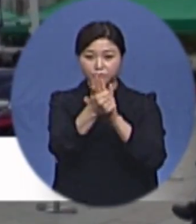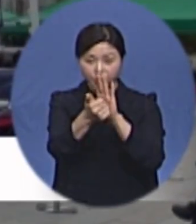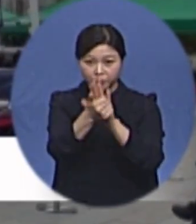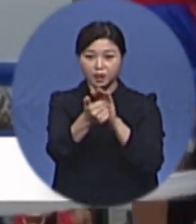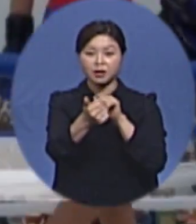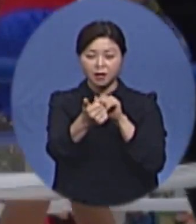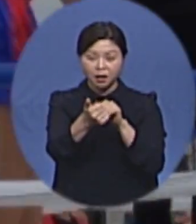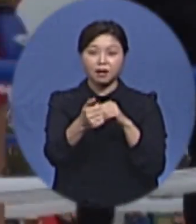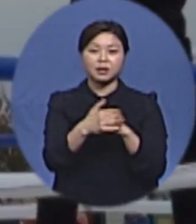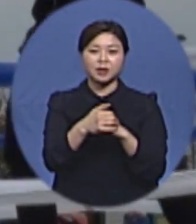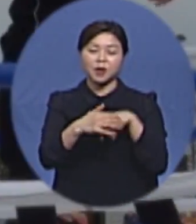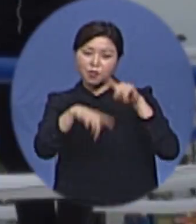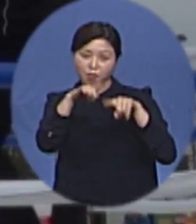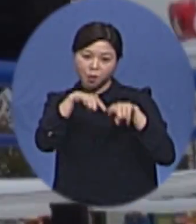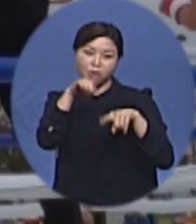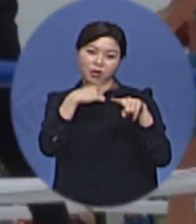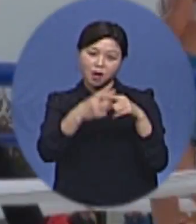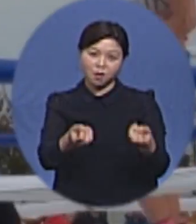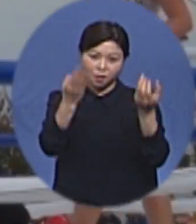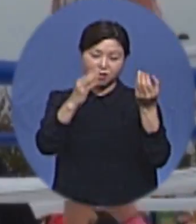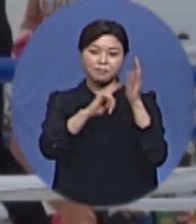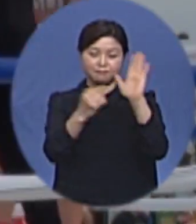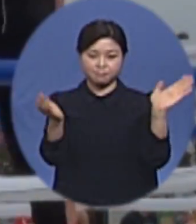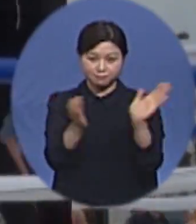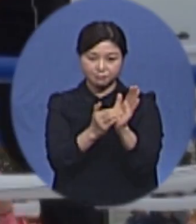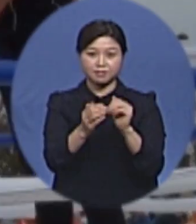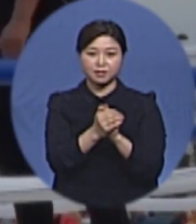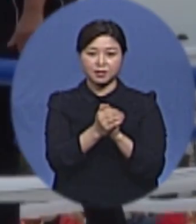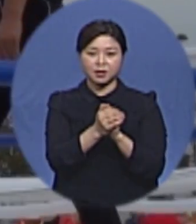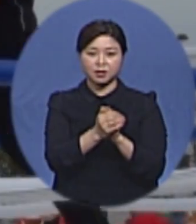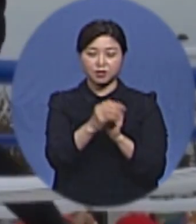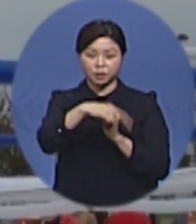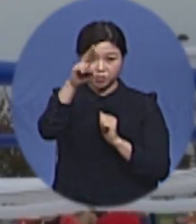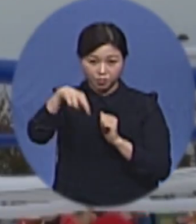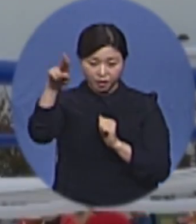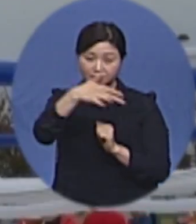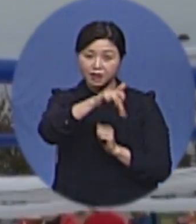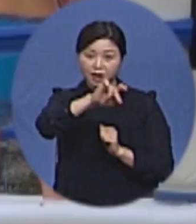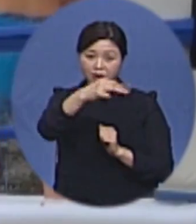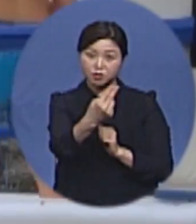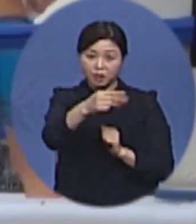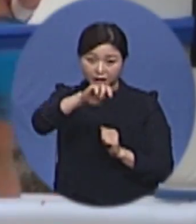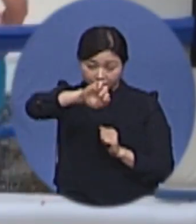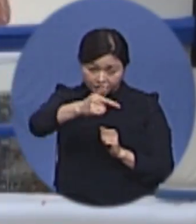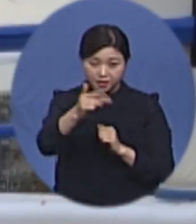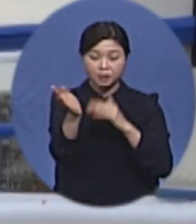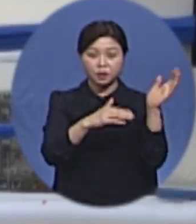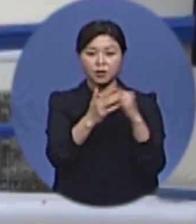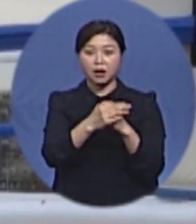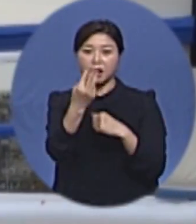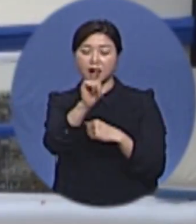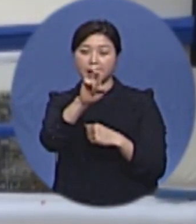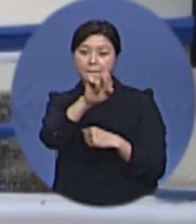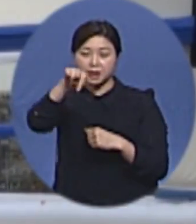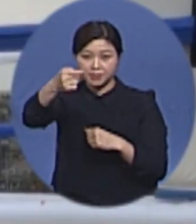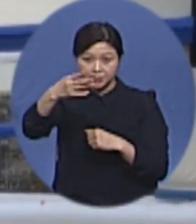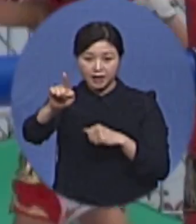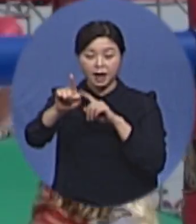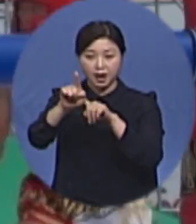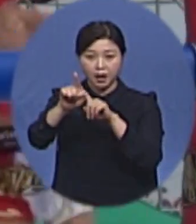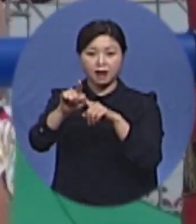목포킥 대회가 열렸습니다. 이날 대회에는 노르웨이 출신 카롤라인 선수와 남학스타 체육관의 박성희